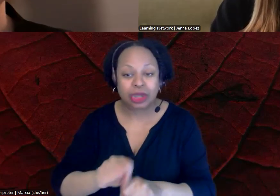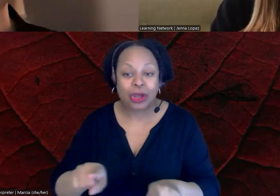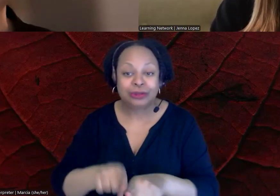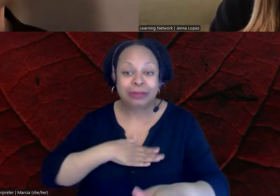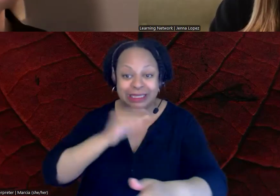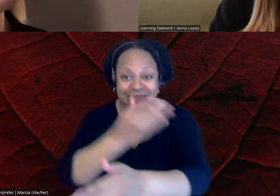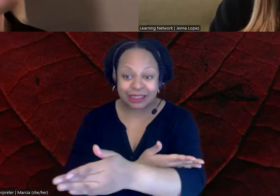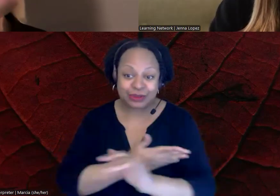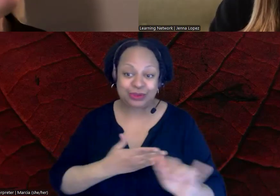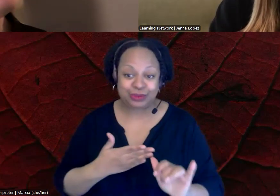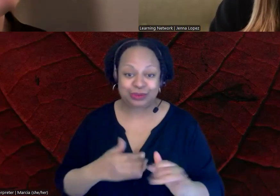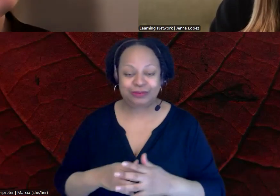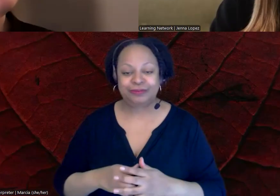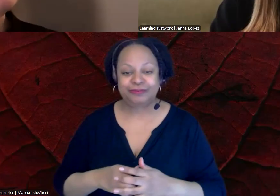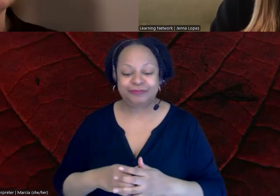Et je trouve